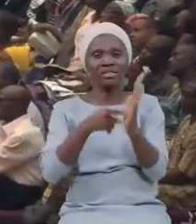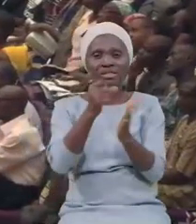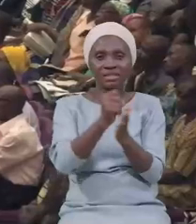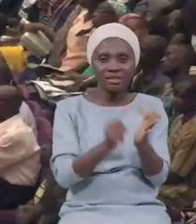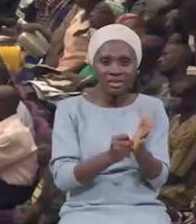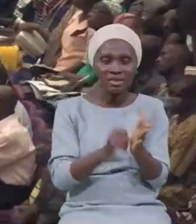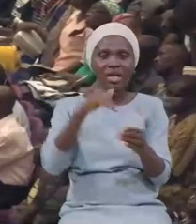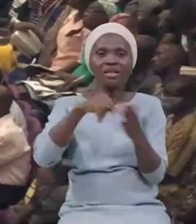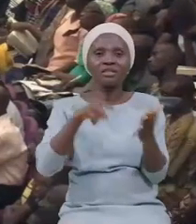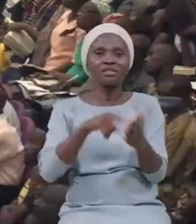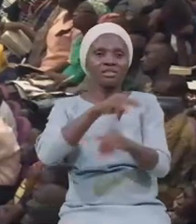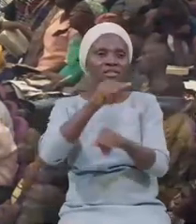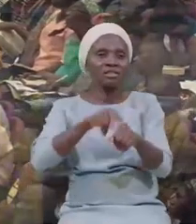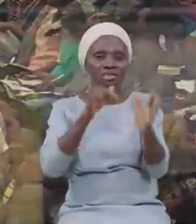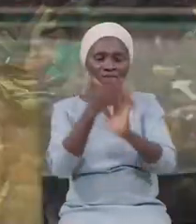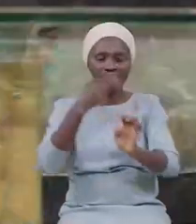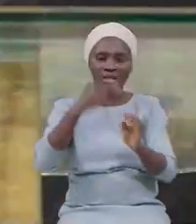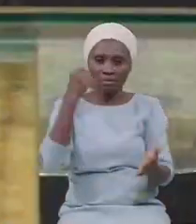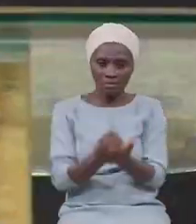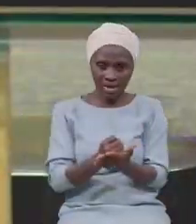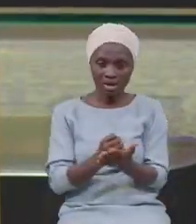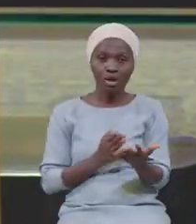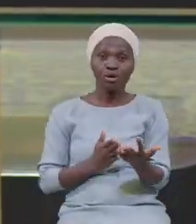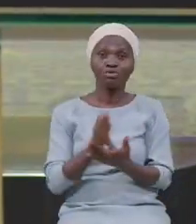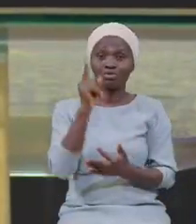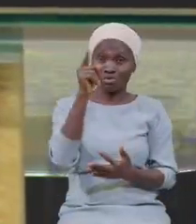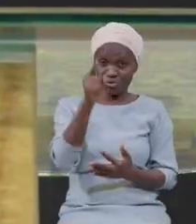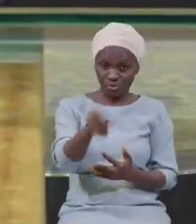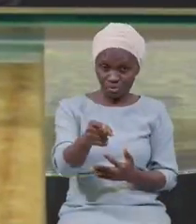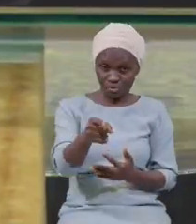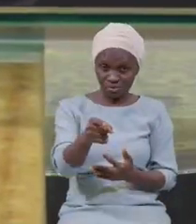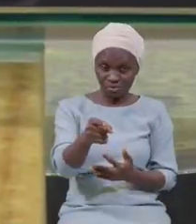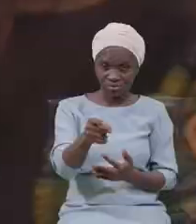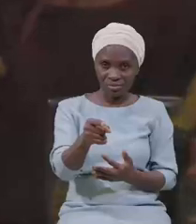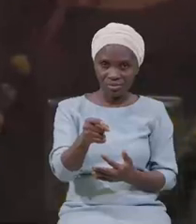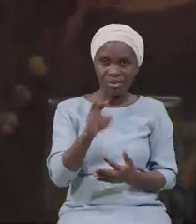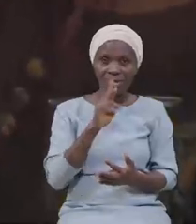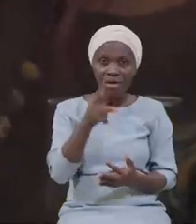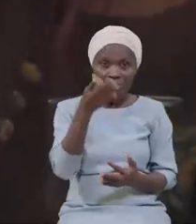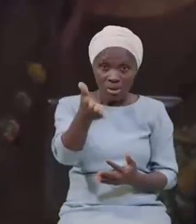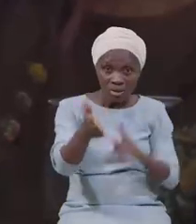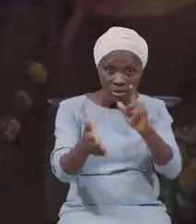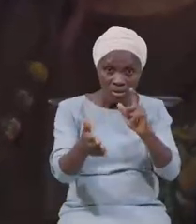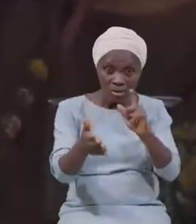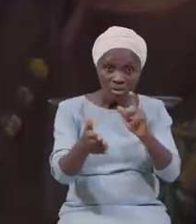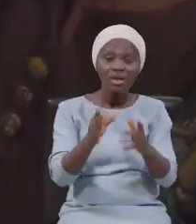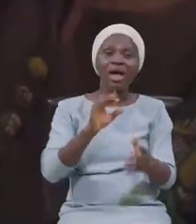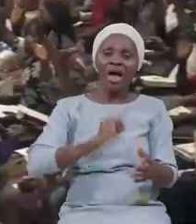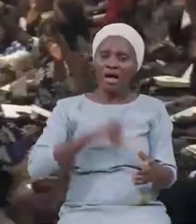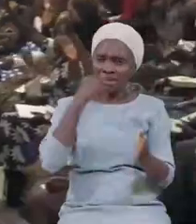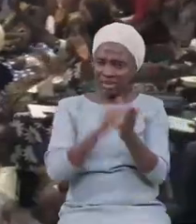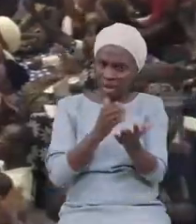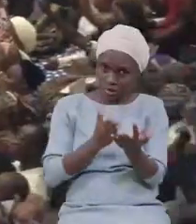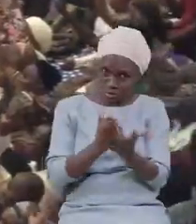dans notre nation. Par vous. Où est la personne dont il s'agit? Je dis par